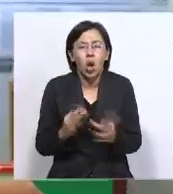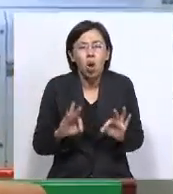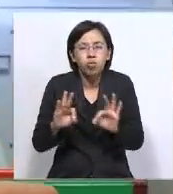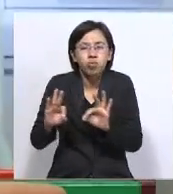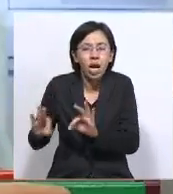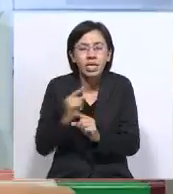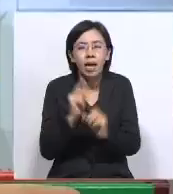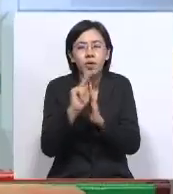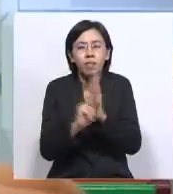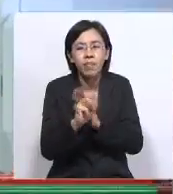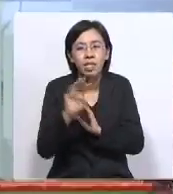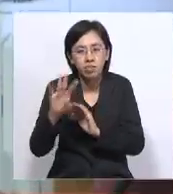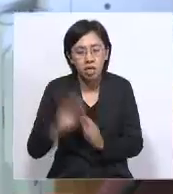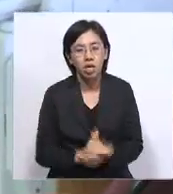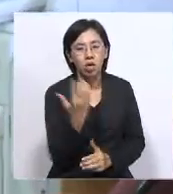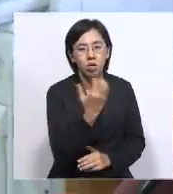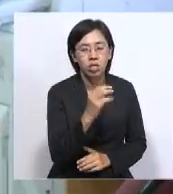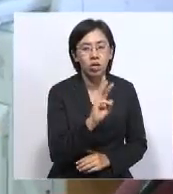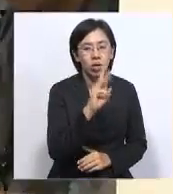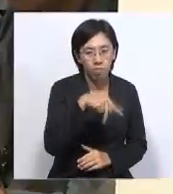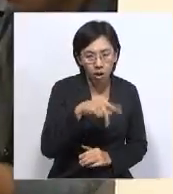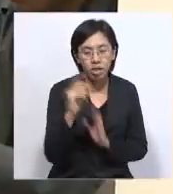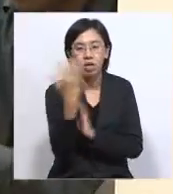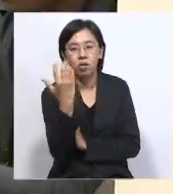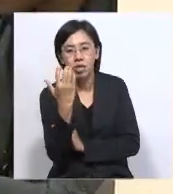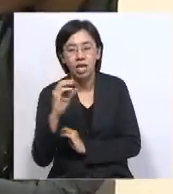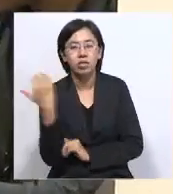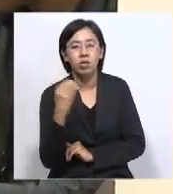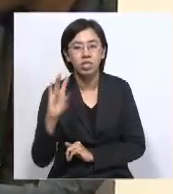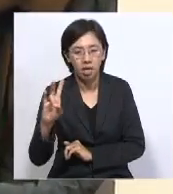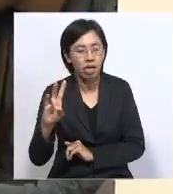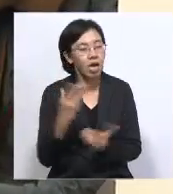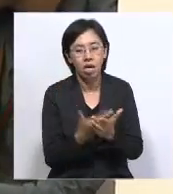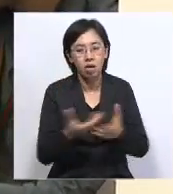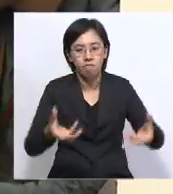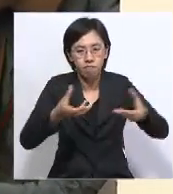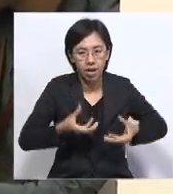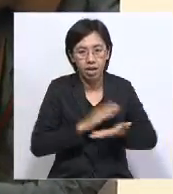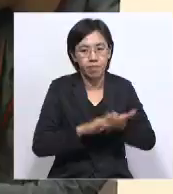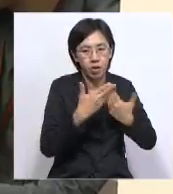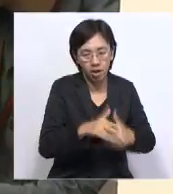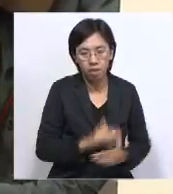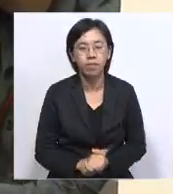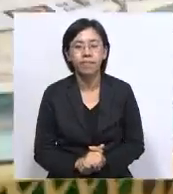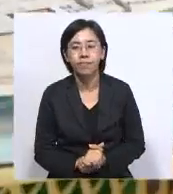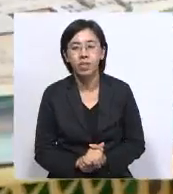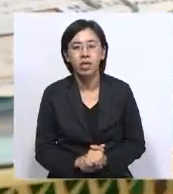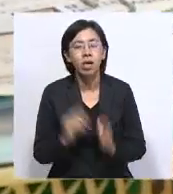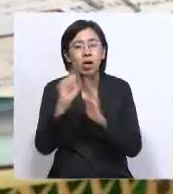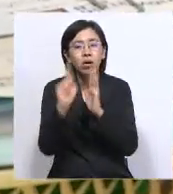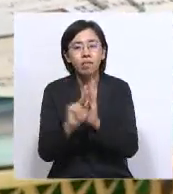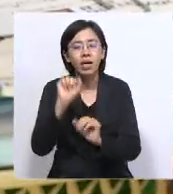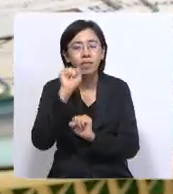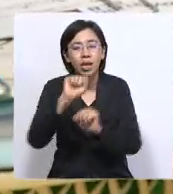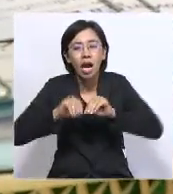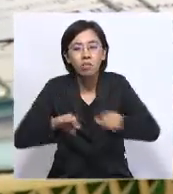า44ยกเว้นช่อง7และ Workpoint นะคะที่ชำระเงินเต็มจำนวนแล้วสำหรับสาระสำคัญของร่างประกาศค่ะให้ผู้